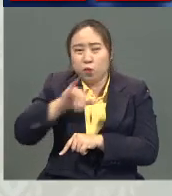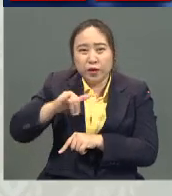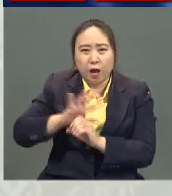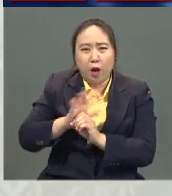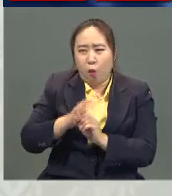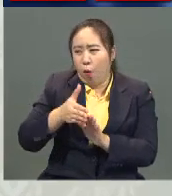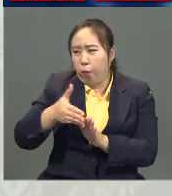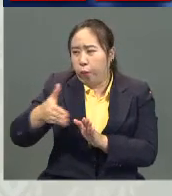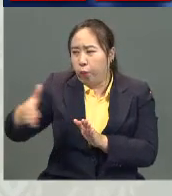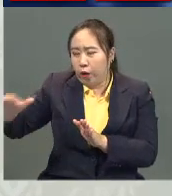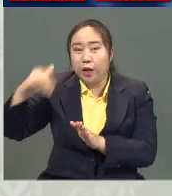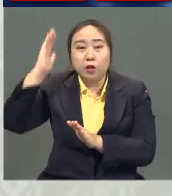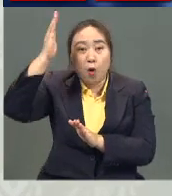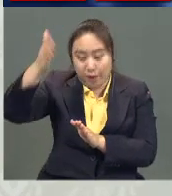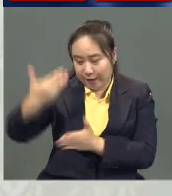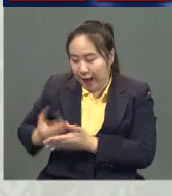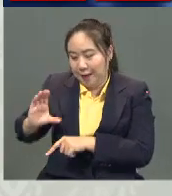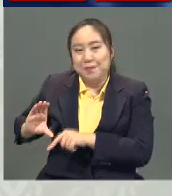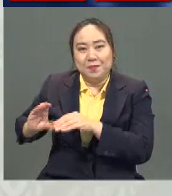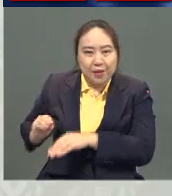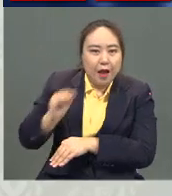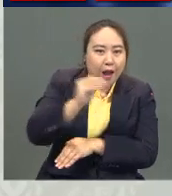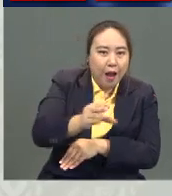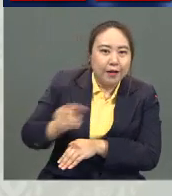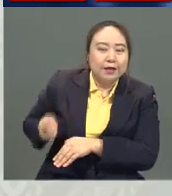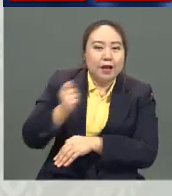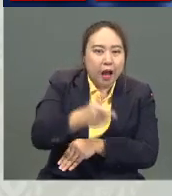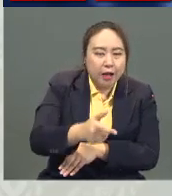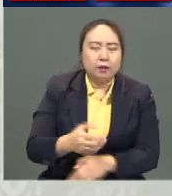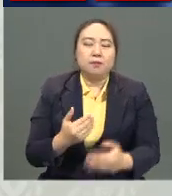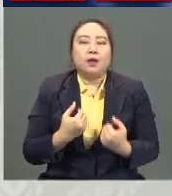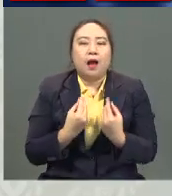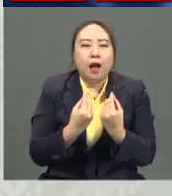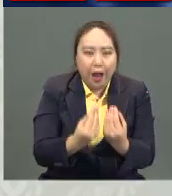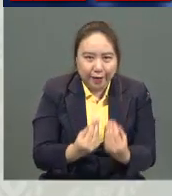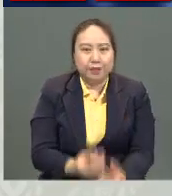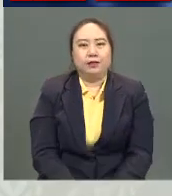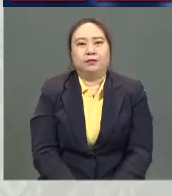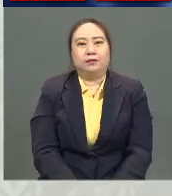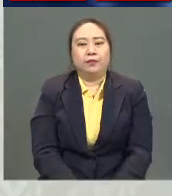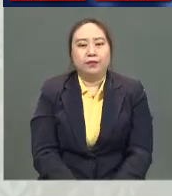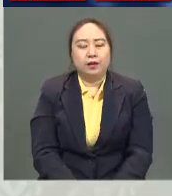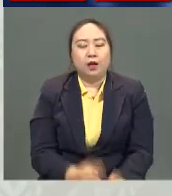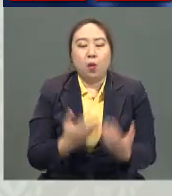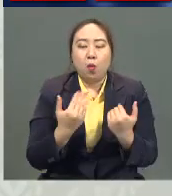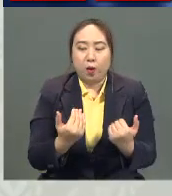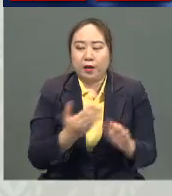ได้มีเงินเหล่านี้ให้เขาอีกไงก็ทยอยให้ไปไม่ใช่ว่าไม่ให้นะไม่ใช่ว่าให้ถึงวัน